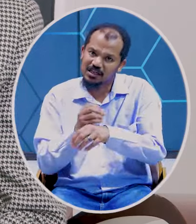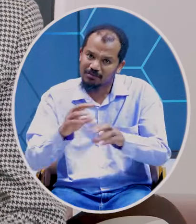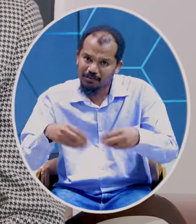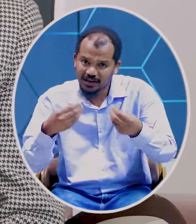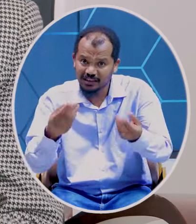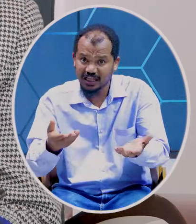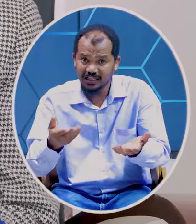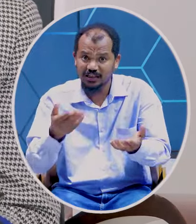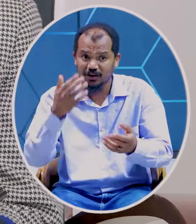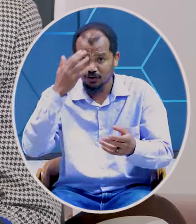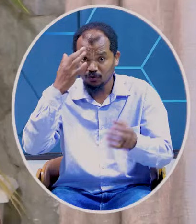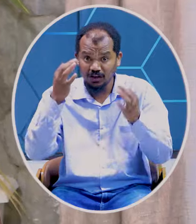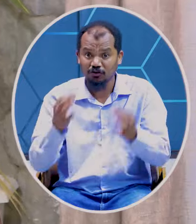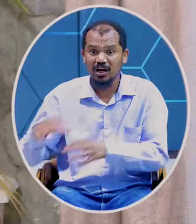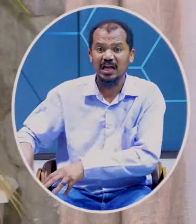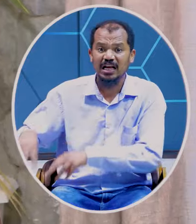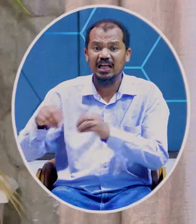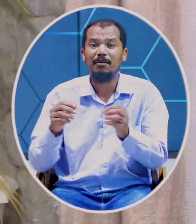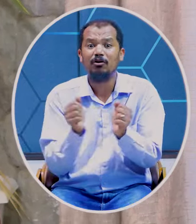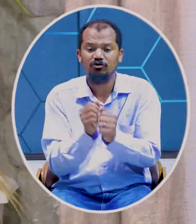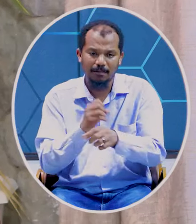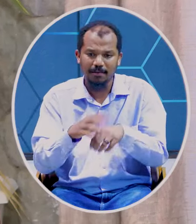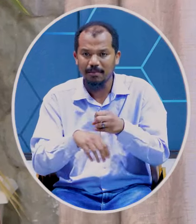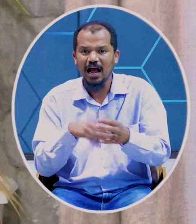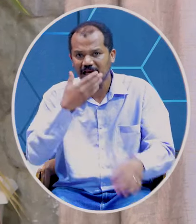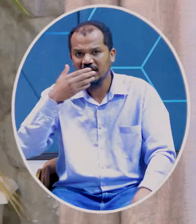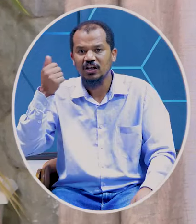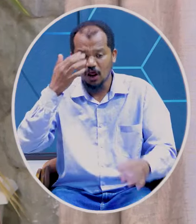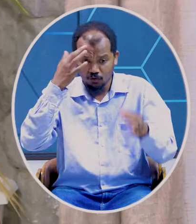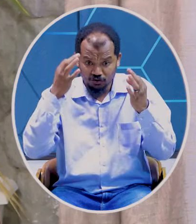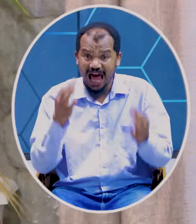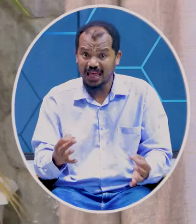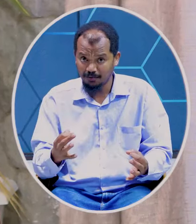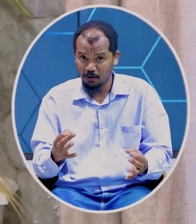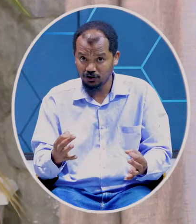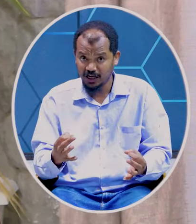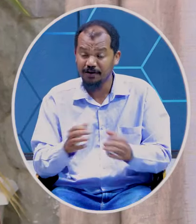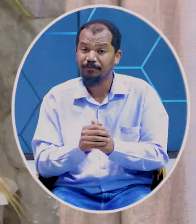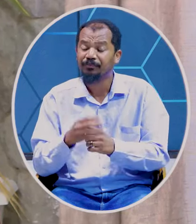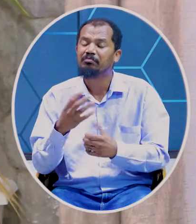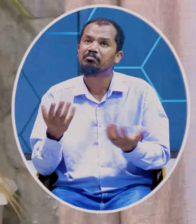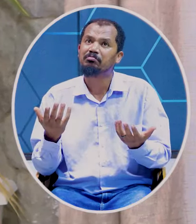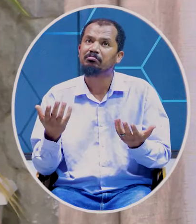በመስጠት ውሳኔዎች ላይ ከተማሪዎች ጋር በመመካከር የተሻሉ ውሳኔዎችን በመወሰን